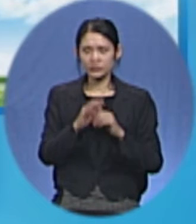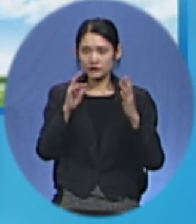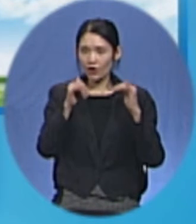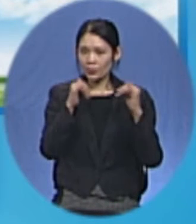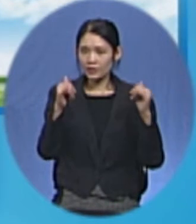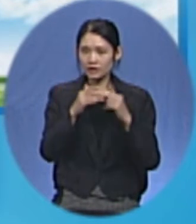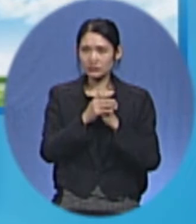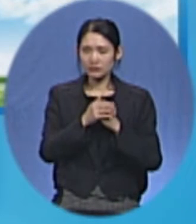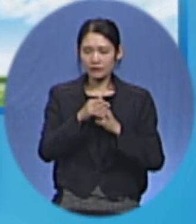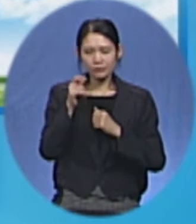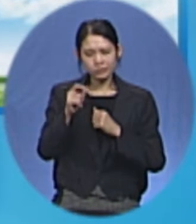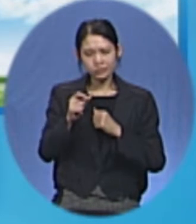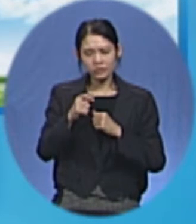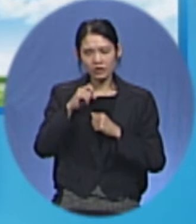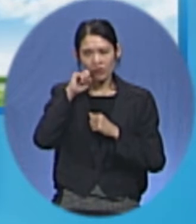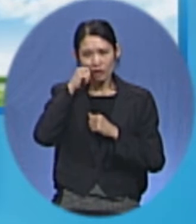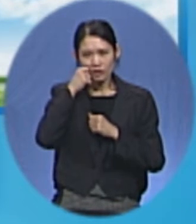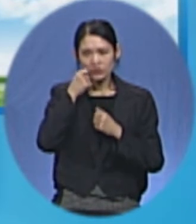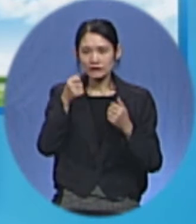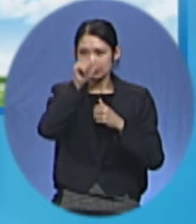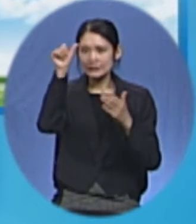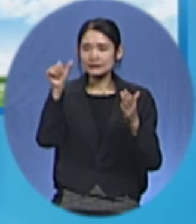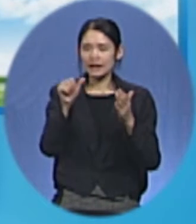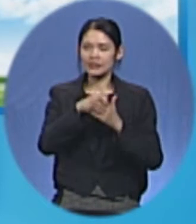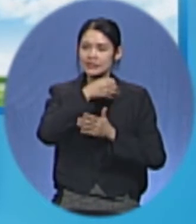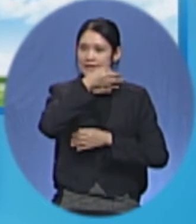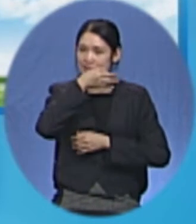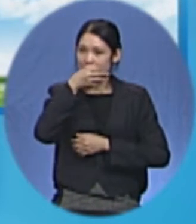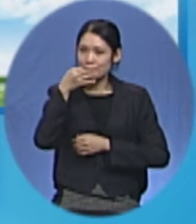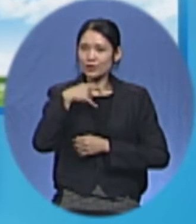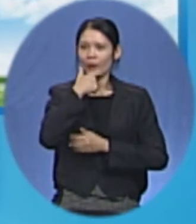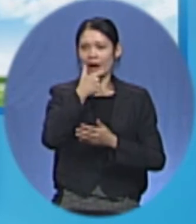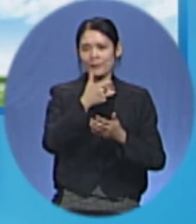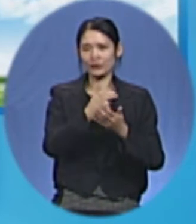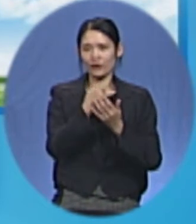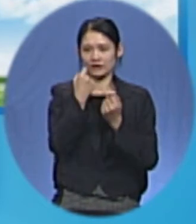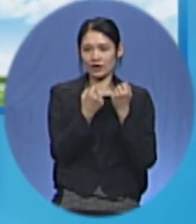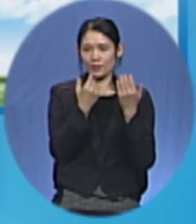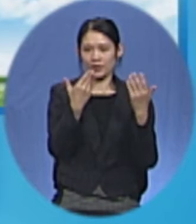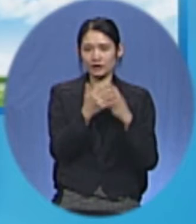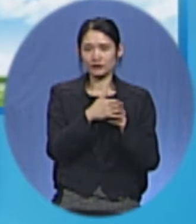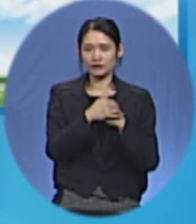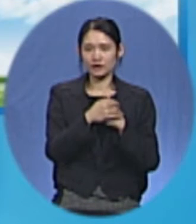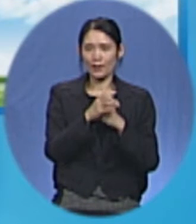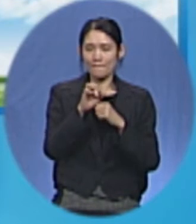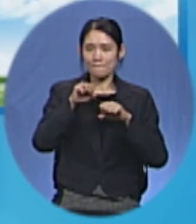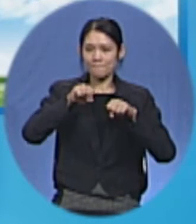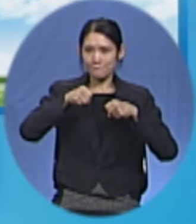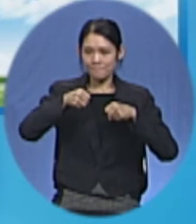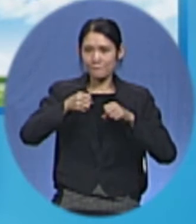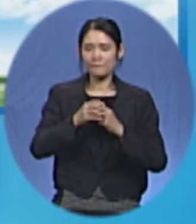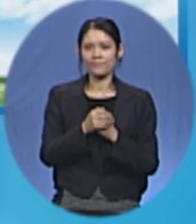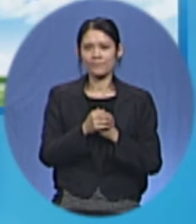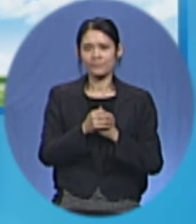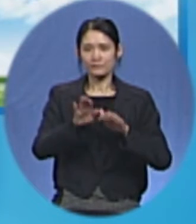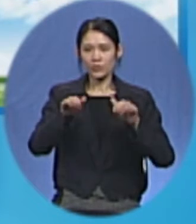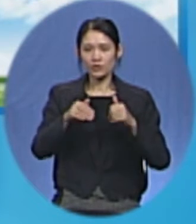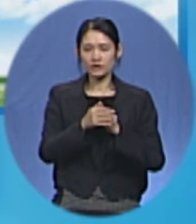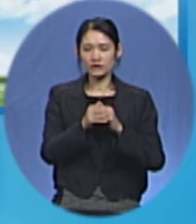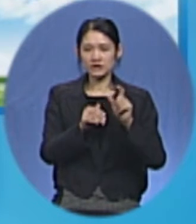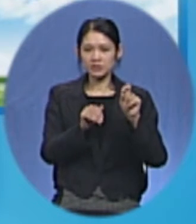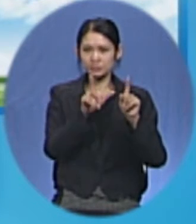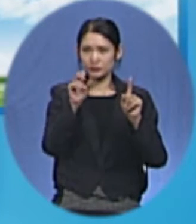서민들의 팍팍한 인생살이와 사랑을 유쾌하면서도 감동적으로 그린 뮤지컬 빨래. 오는